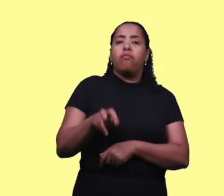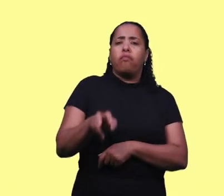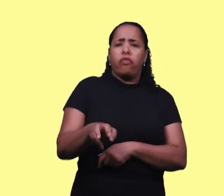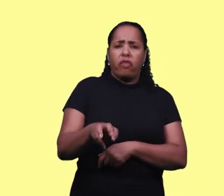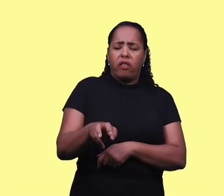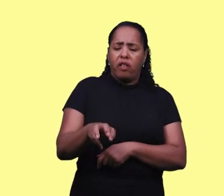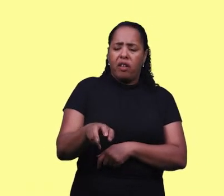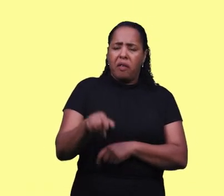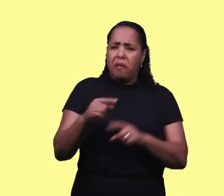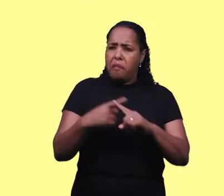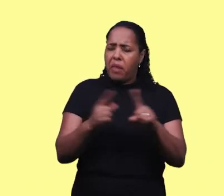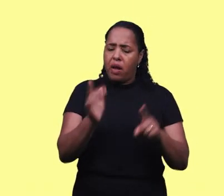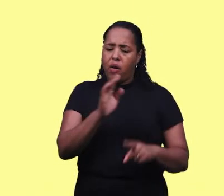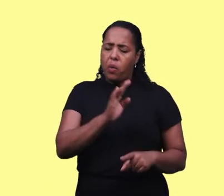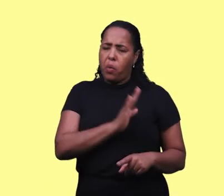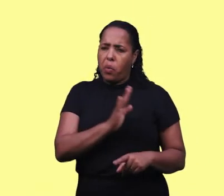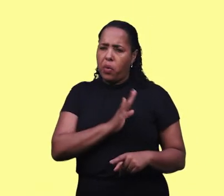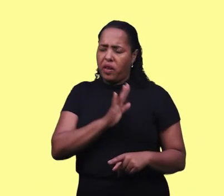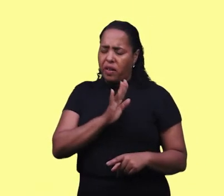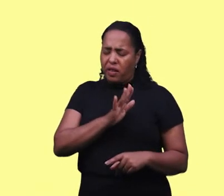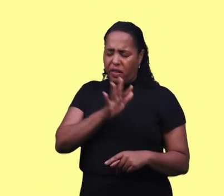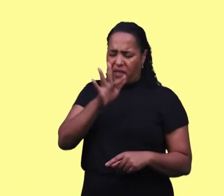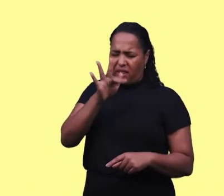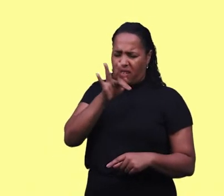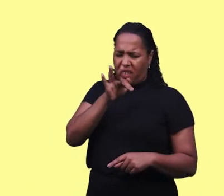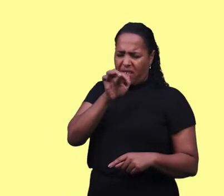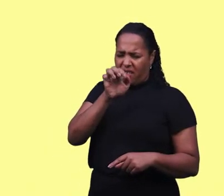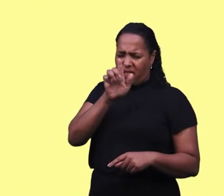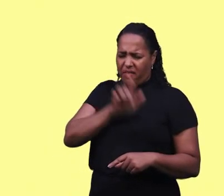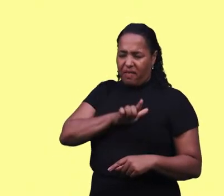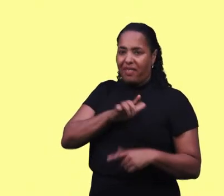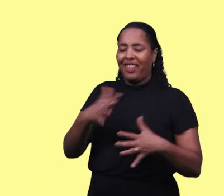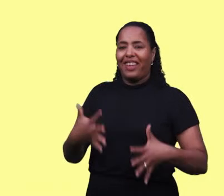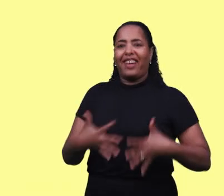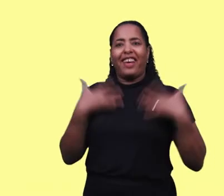dans la bataille. Mais il est allé avec le cœur